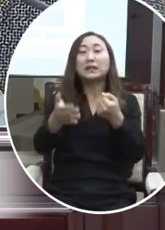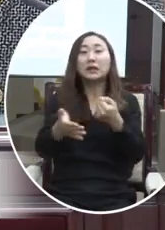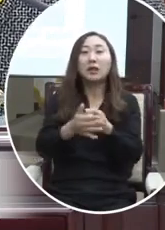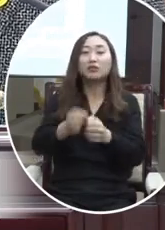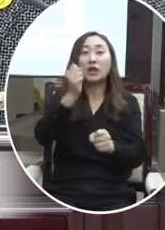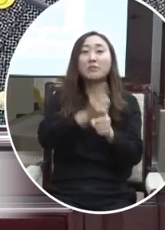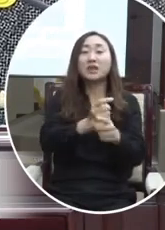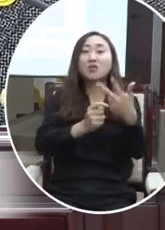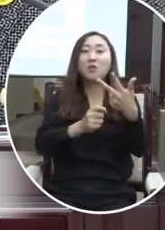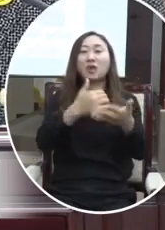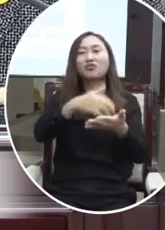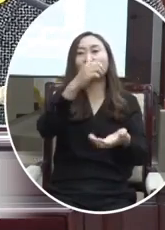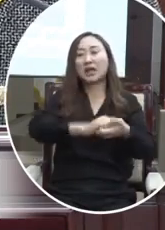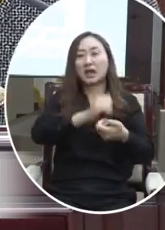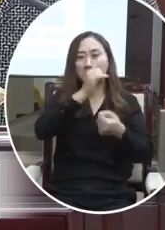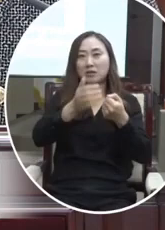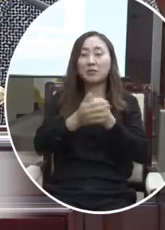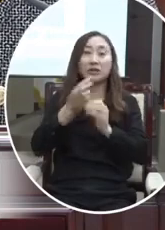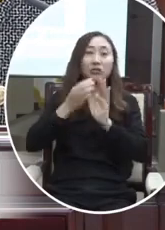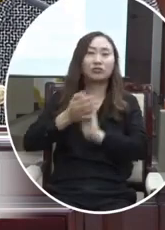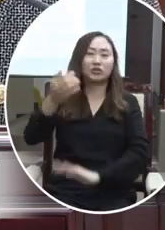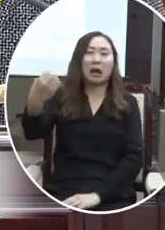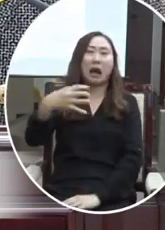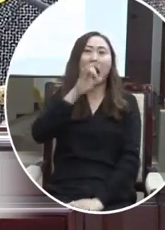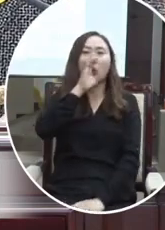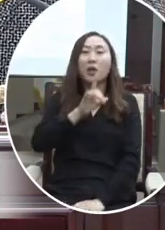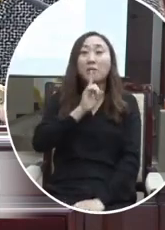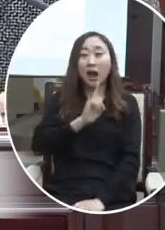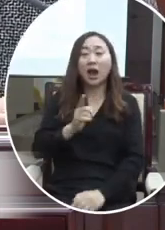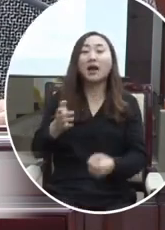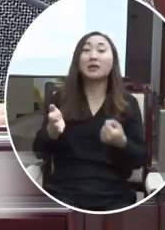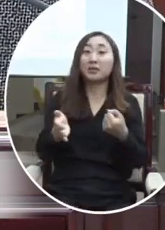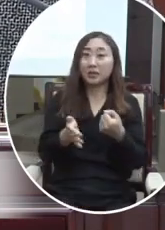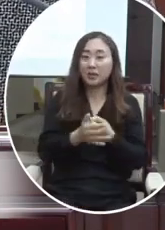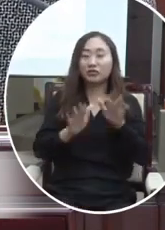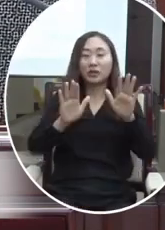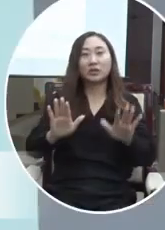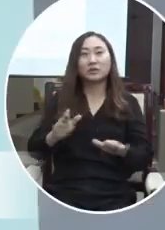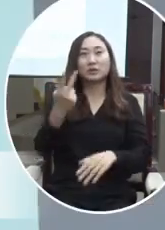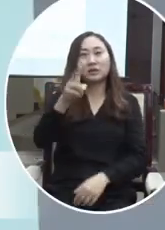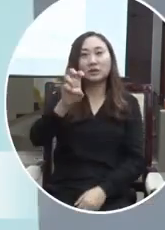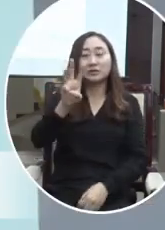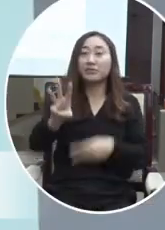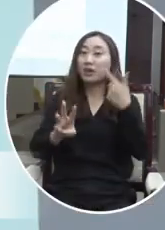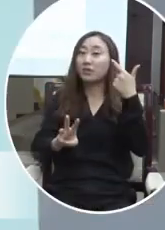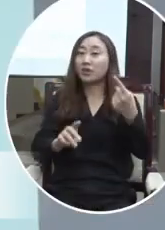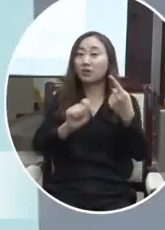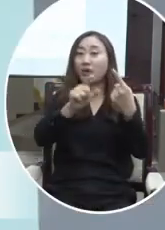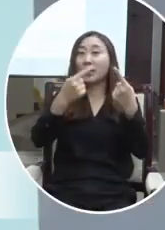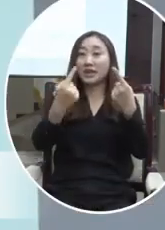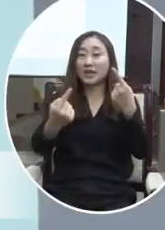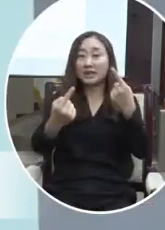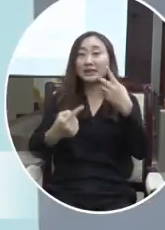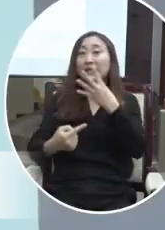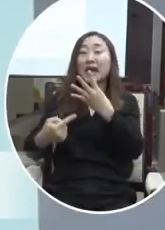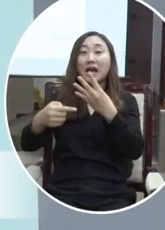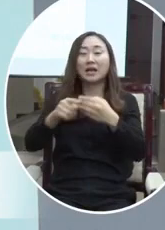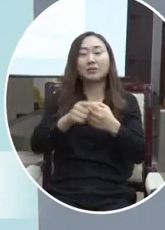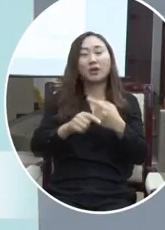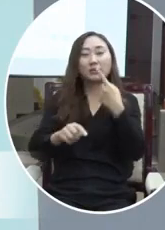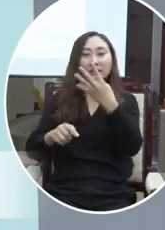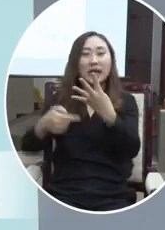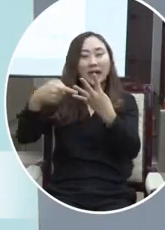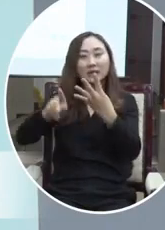어렵다는 서울시의 답변을 들었다고 하셨습니다. 이에 노원구는 2023년 1월 부구청장 직속으로 4급